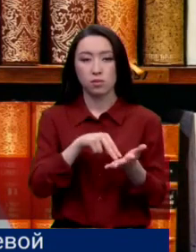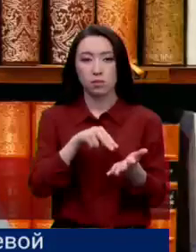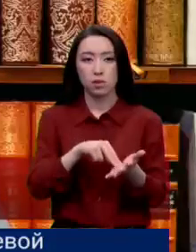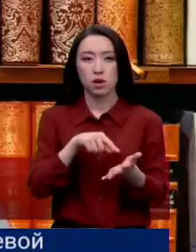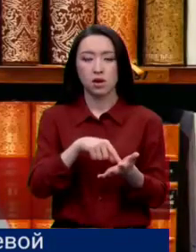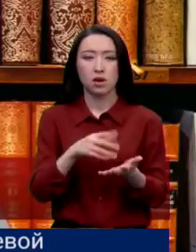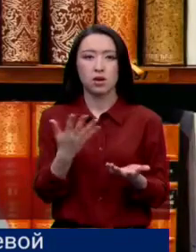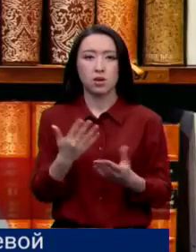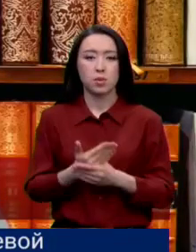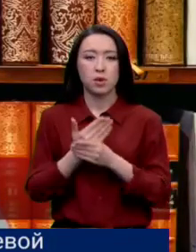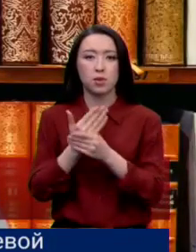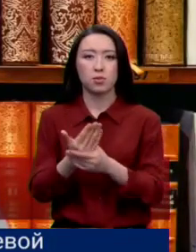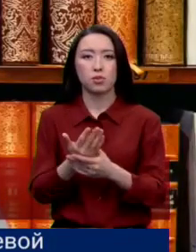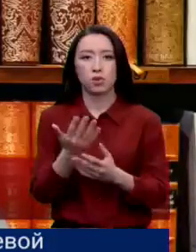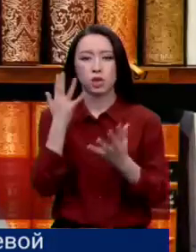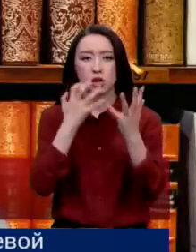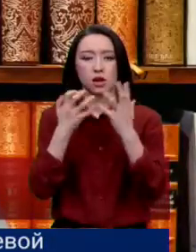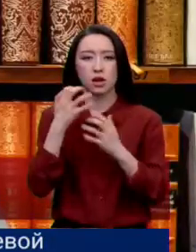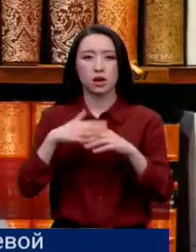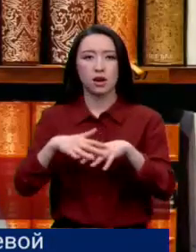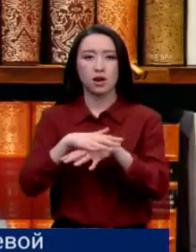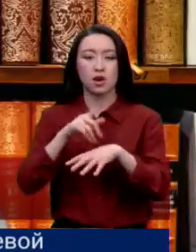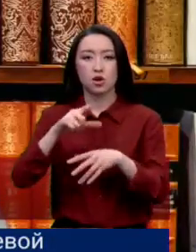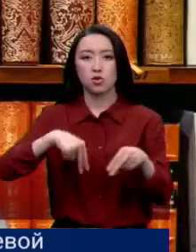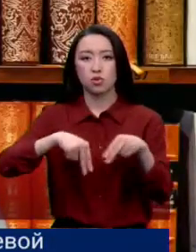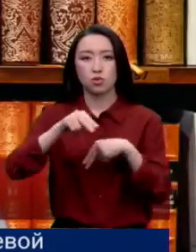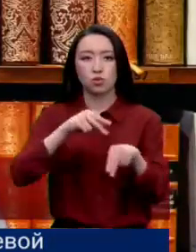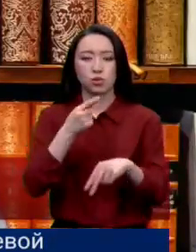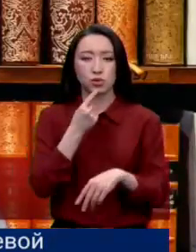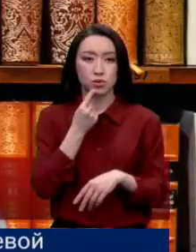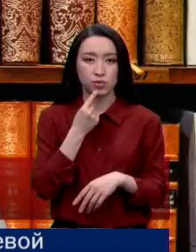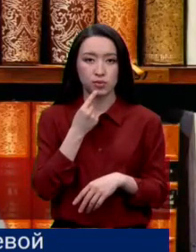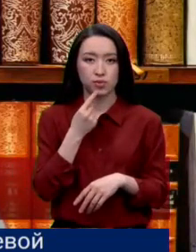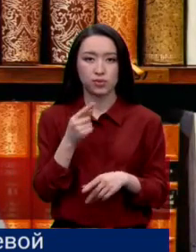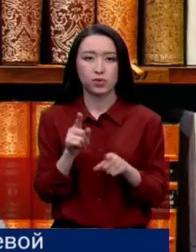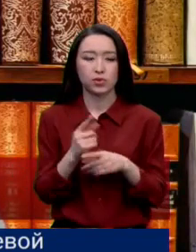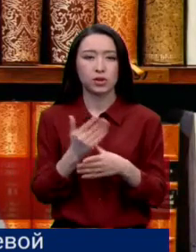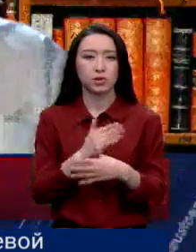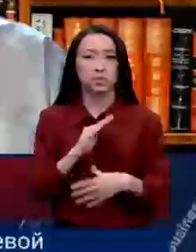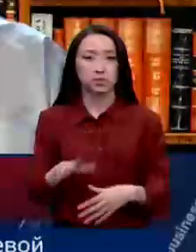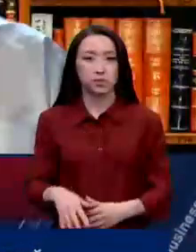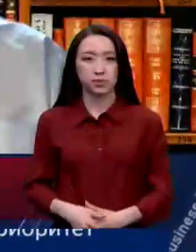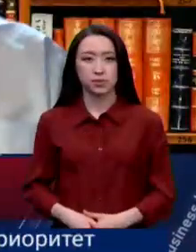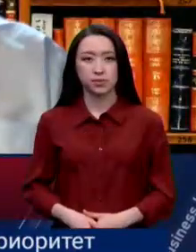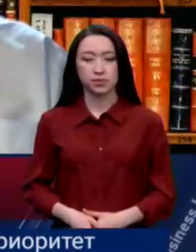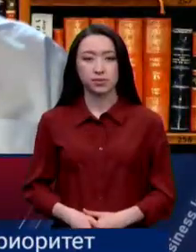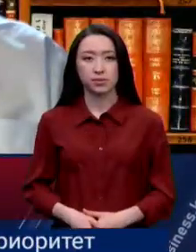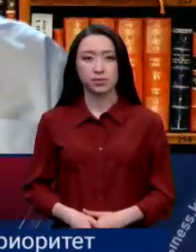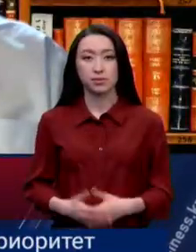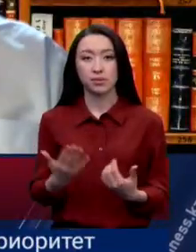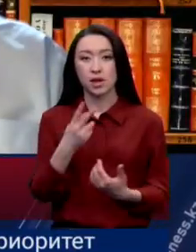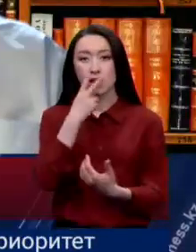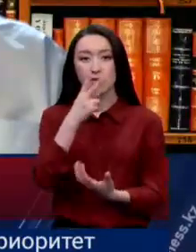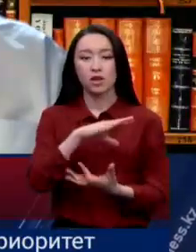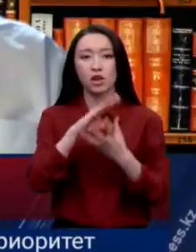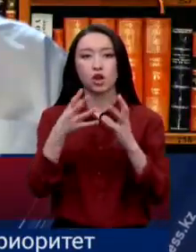поможет серьезно увеличить количество купивших автомобилей. Так что это тоже не поможет. Ну хорошо, мы видим итоги. Пока,